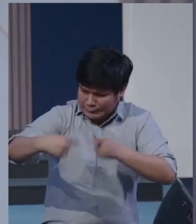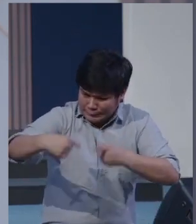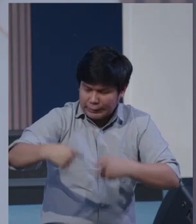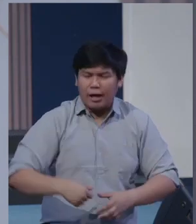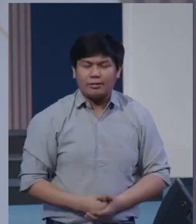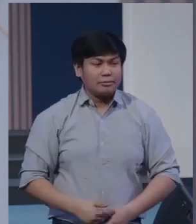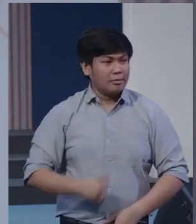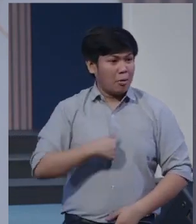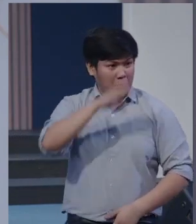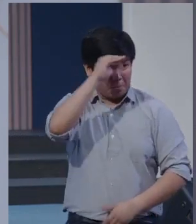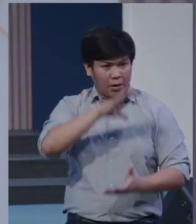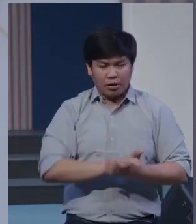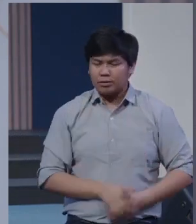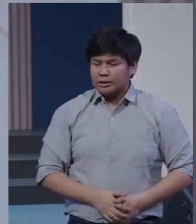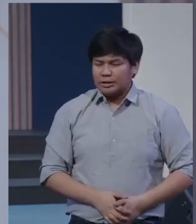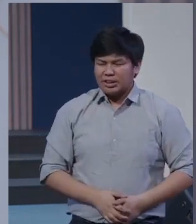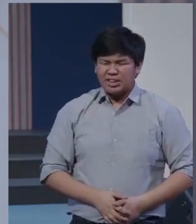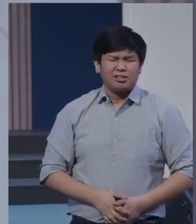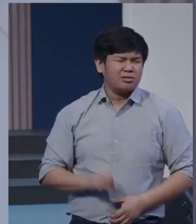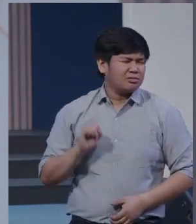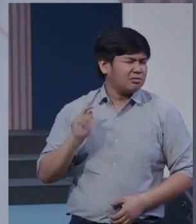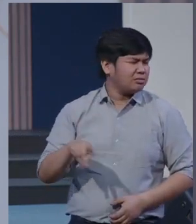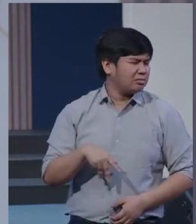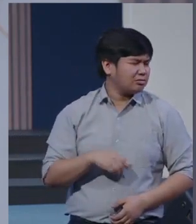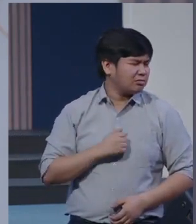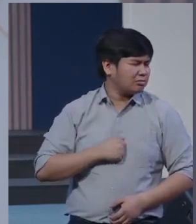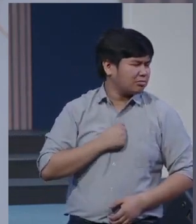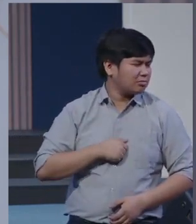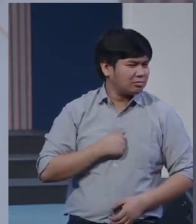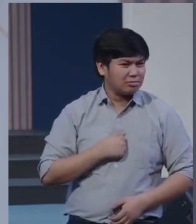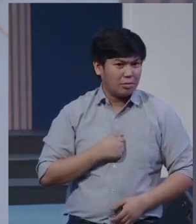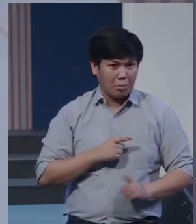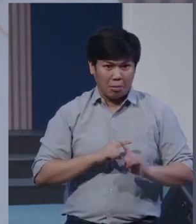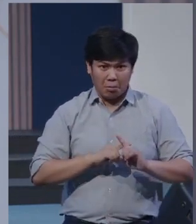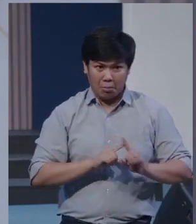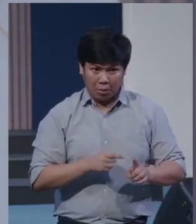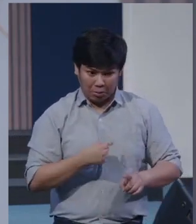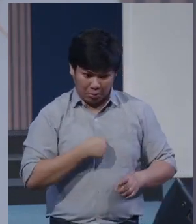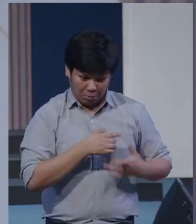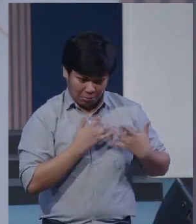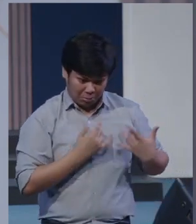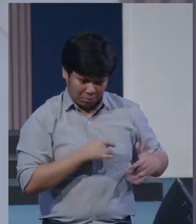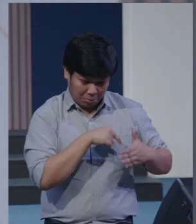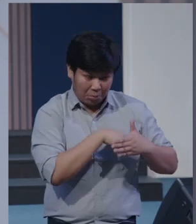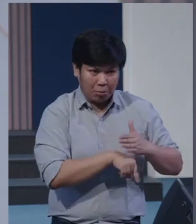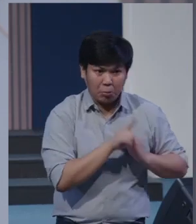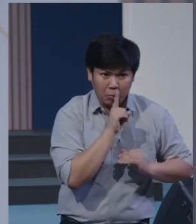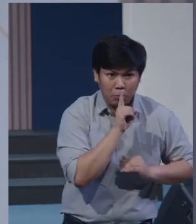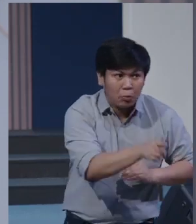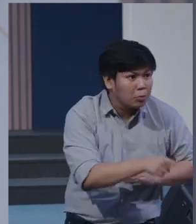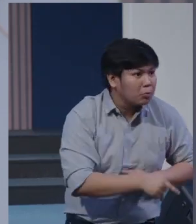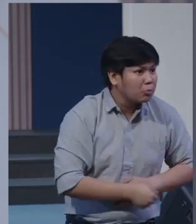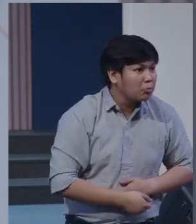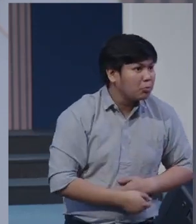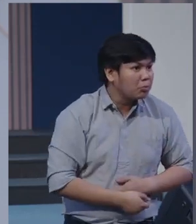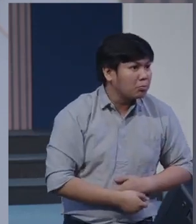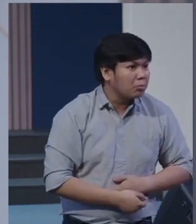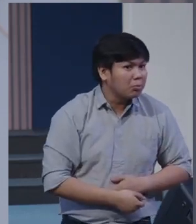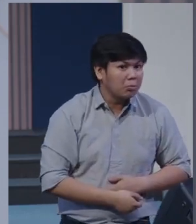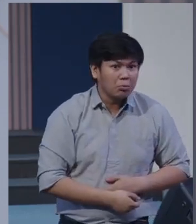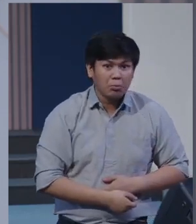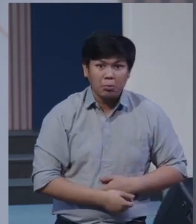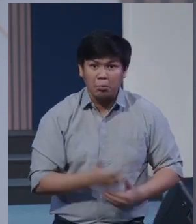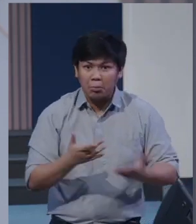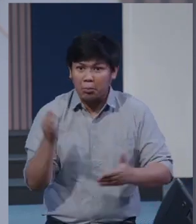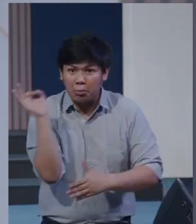sorry na pero actually hindi ka sorry naririndi ka lang